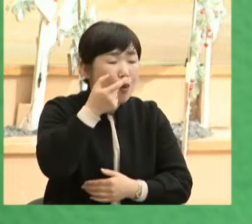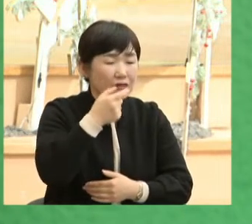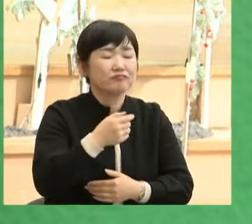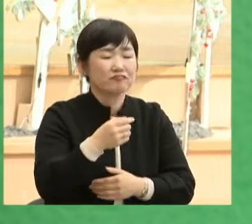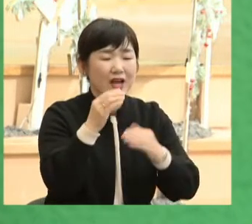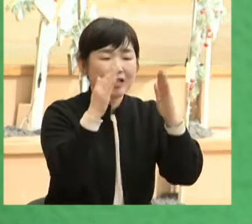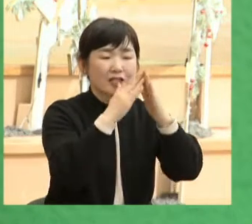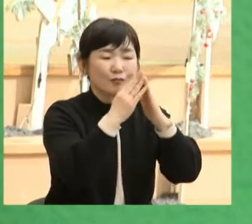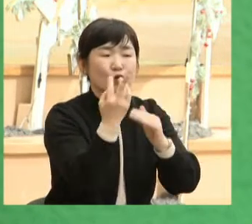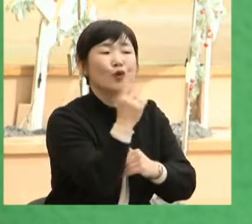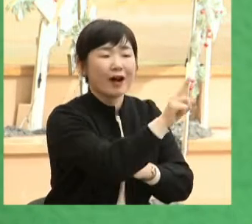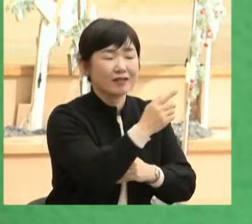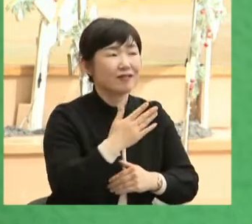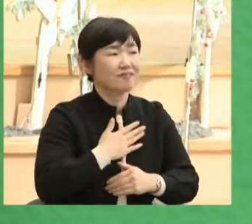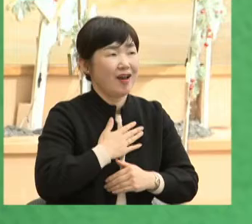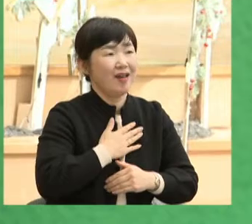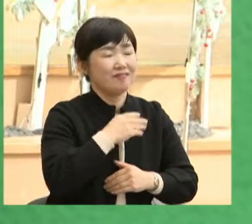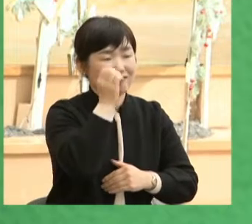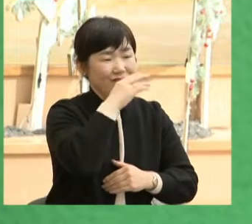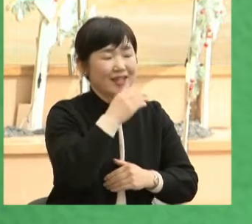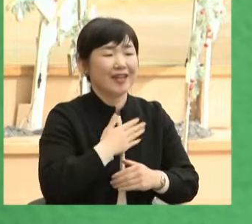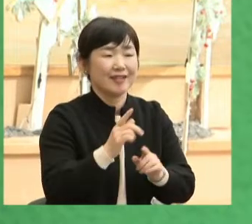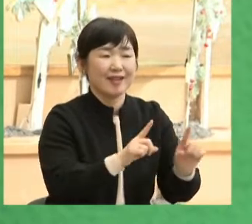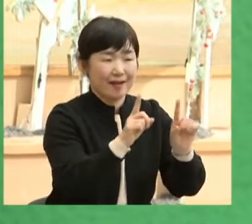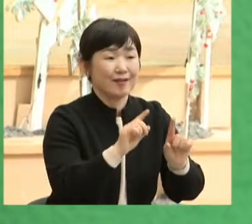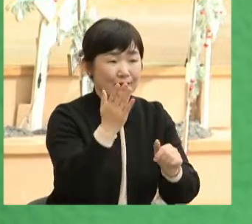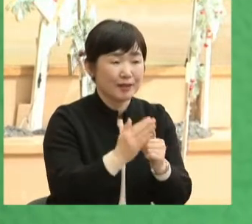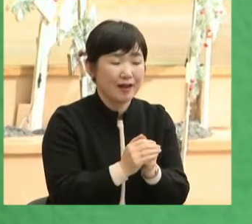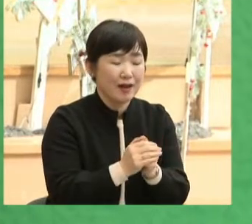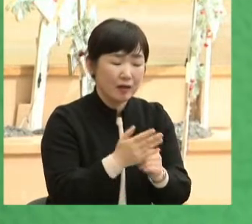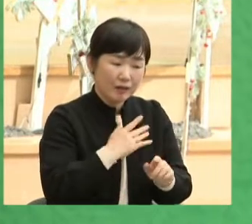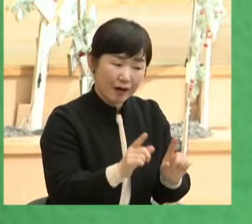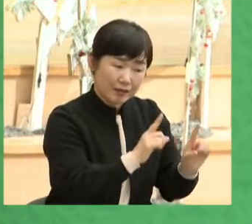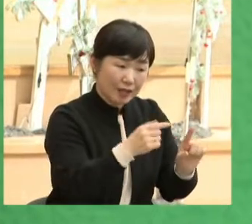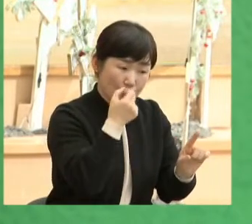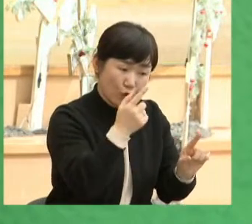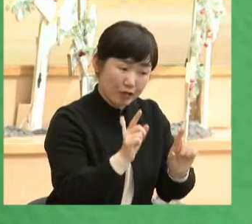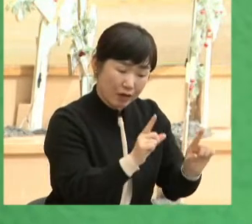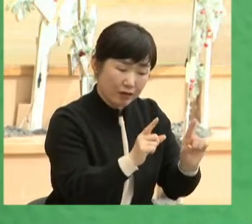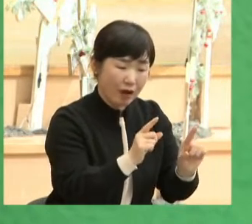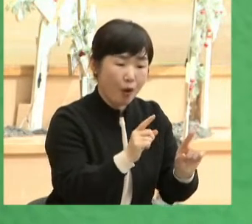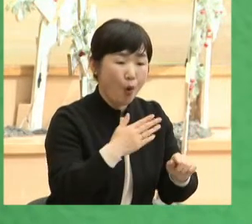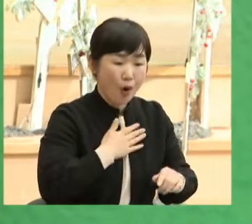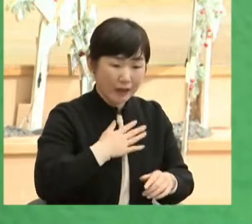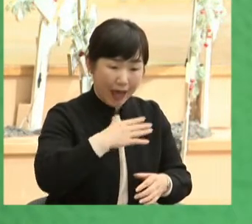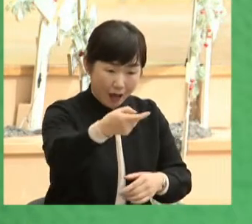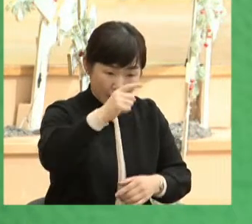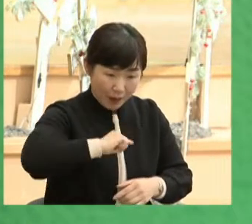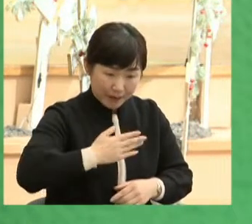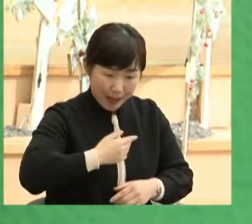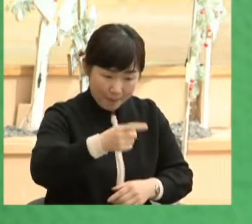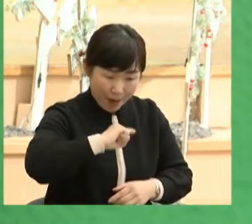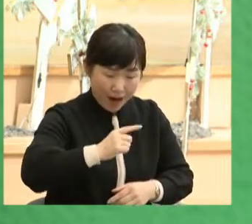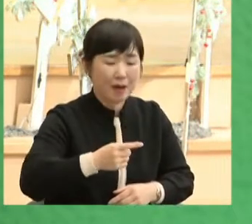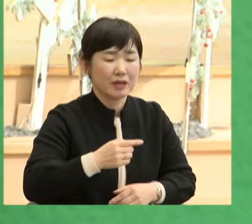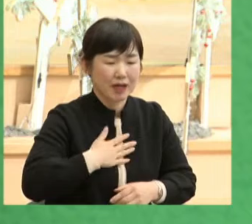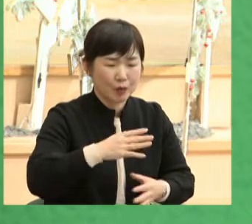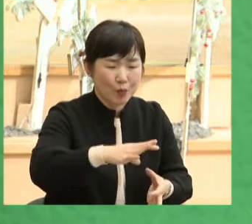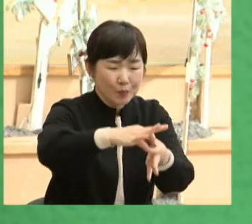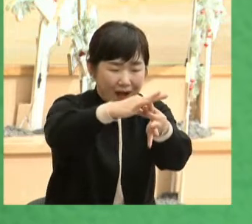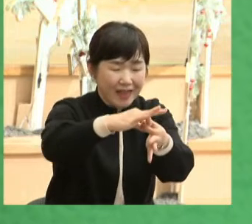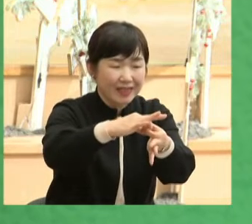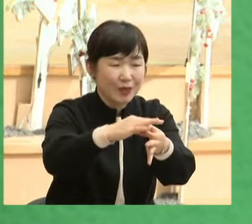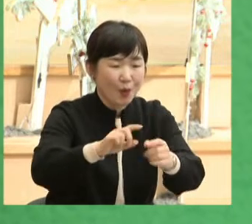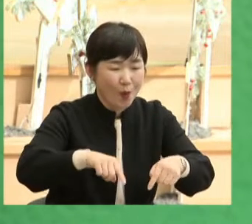돌아가서 자기 삶을 사는 거지요 그렇게 살다가 도자기 당번이 되어지며 예루살렘에 올라가서 성전에서 봉사